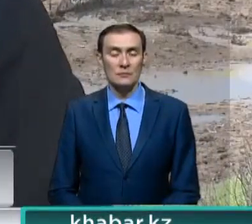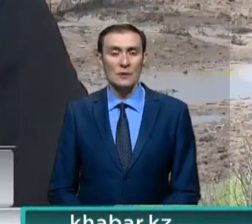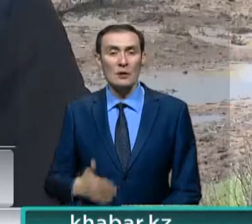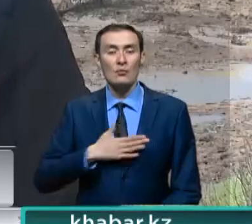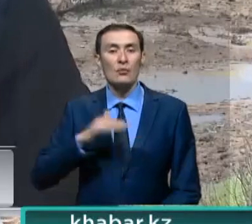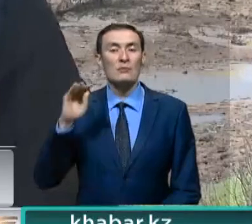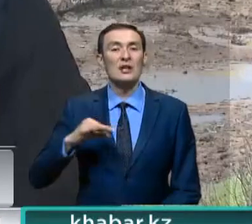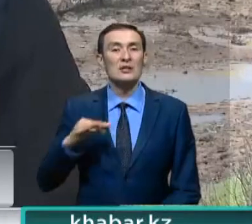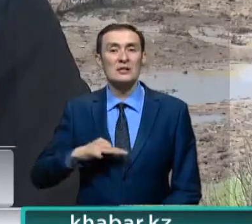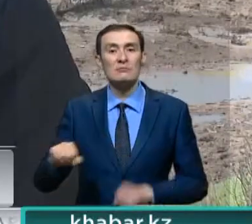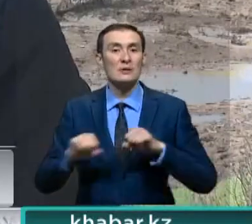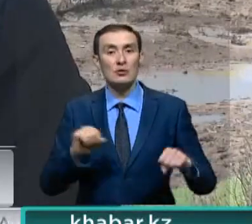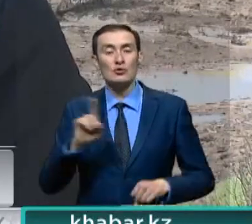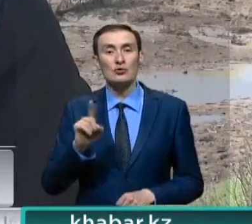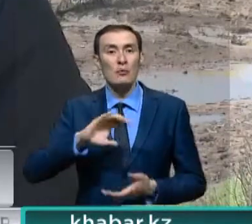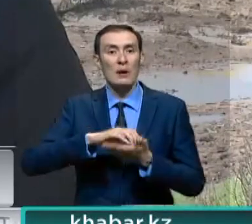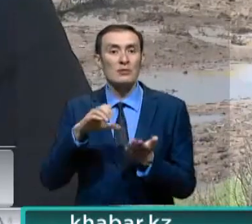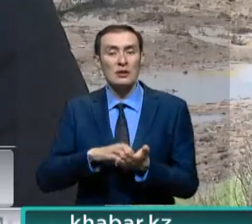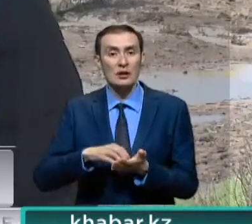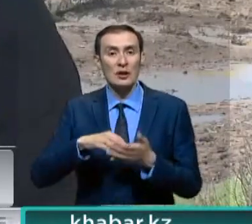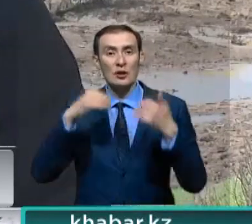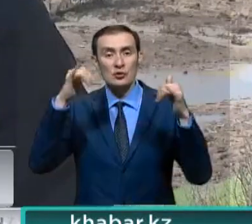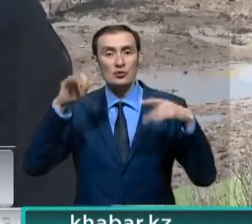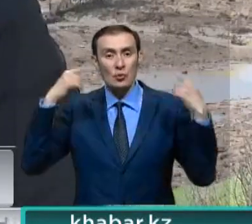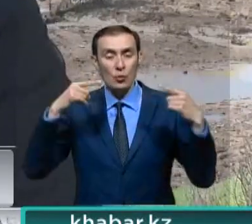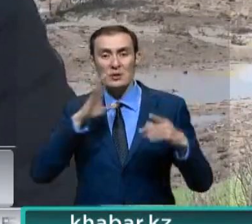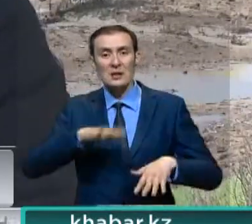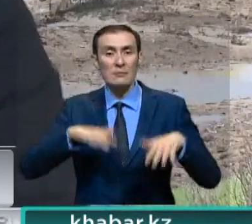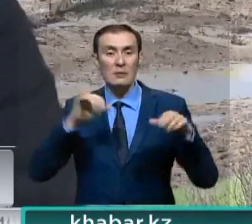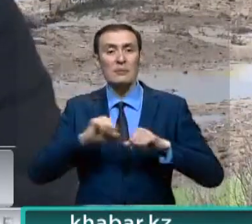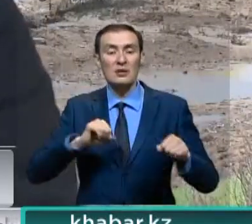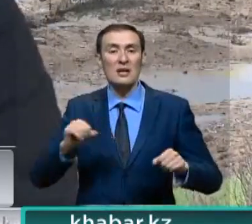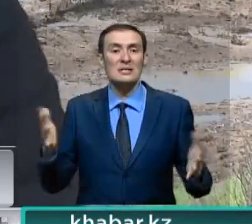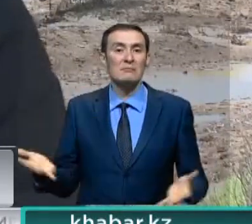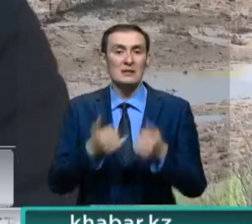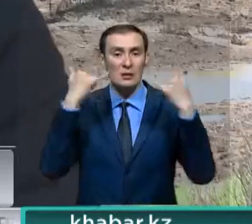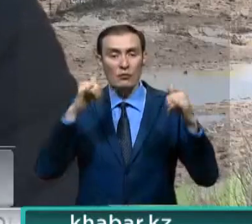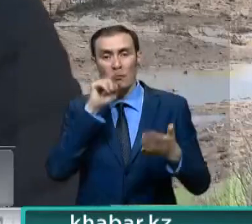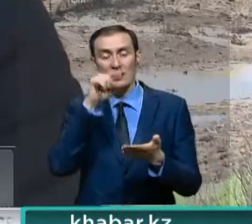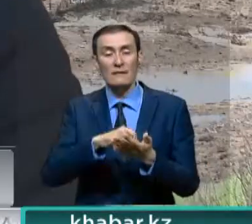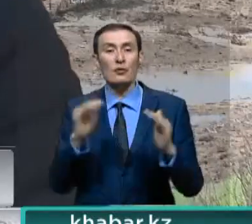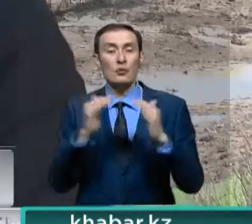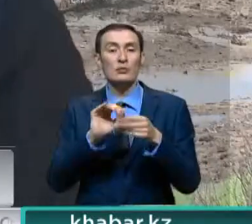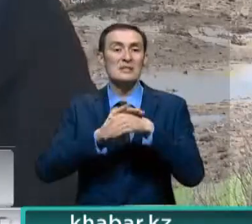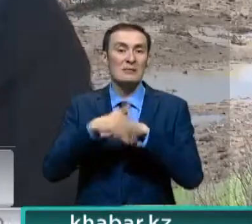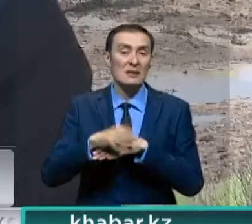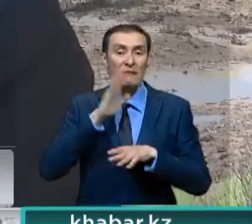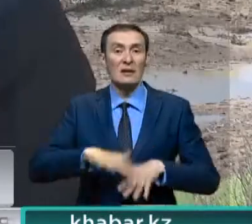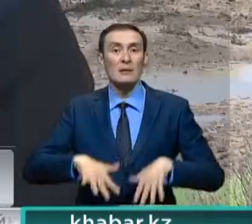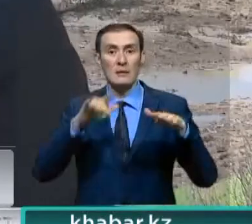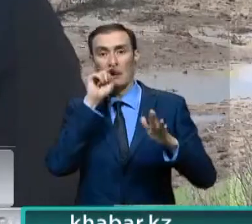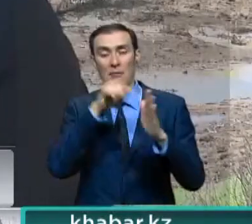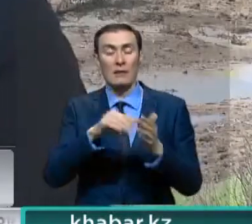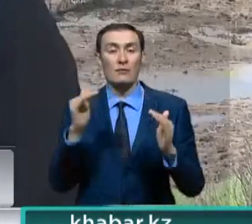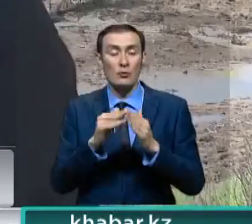Мой младший сын прибежал и говорит, что помещение, где скот затопило. Мы побежали спасать корову, затем зашли в дом, чтобы спрятаться, а вода и туда